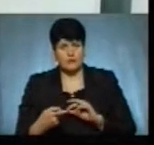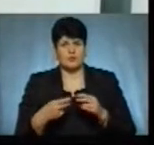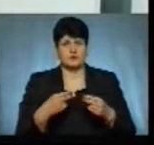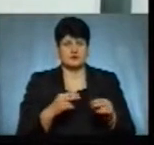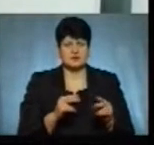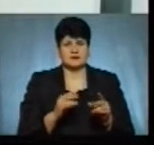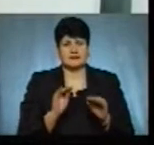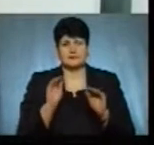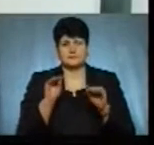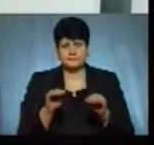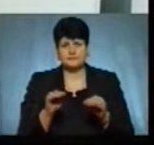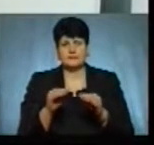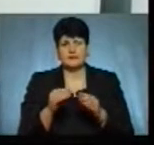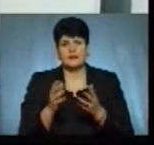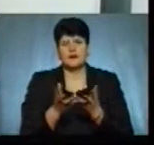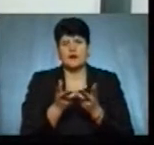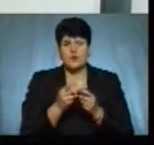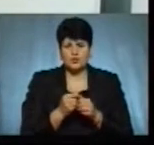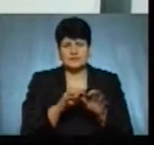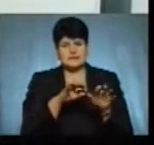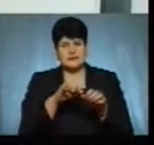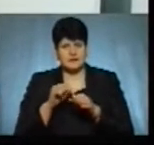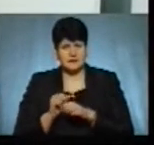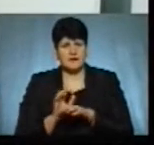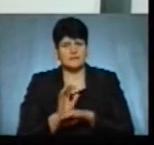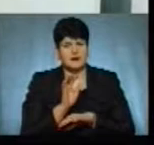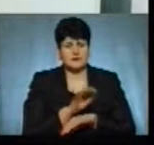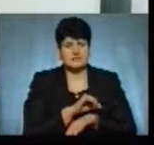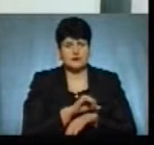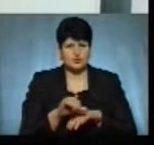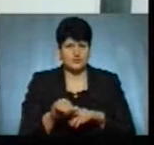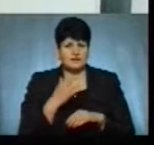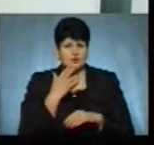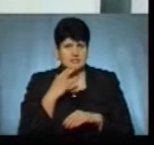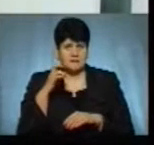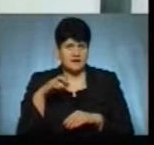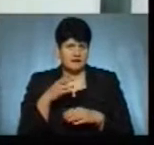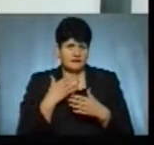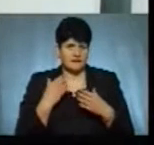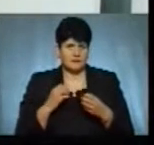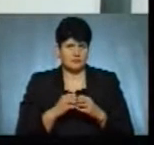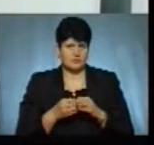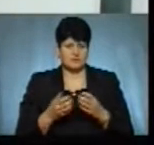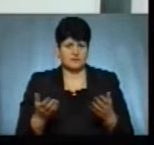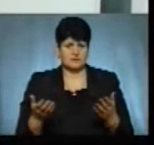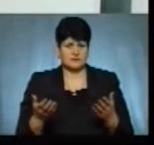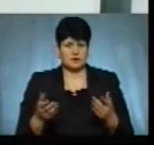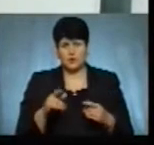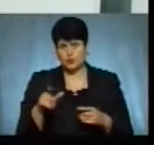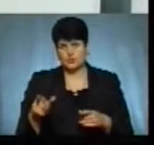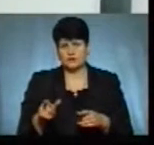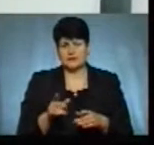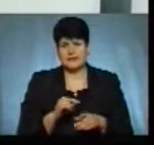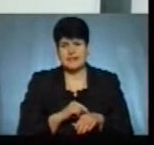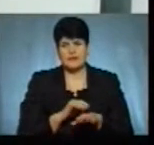на депозитах, зняття з банківських рахунків, переказу через кордон в іноземні країни, в принципі, немає. Тому, як на мене, люди абсолютно не